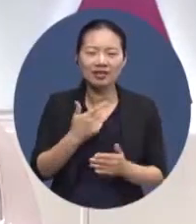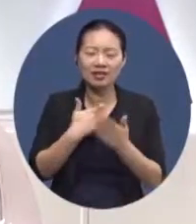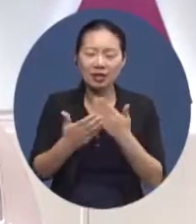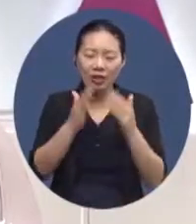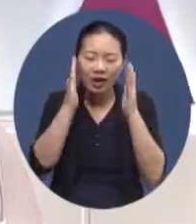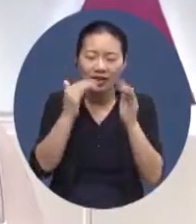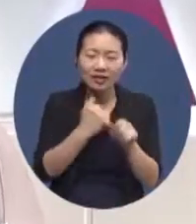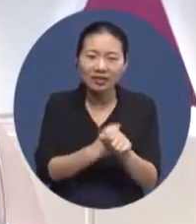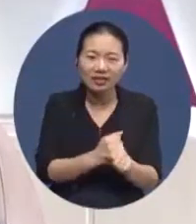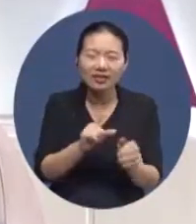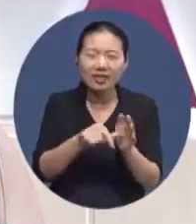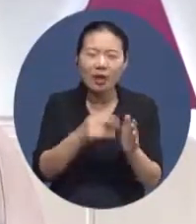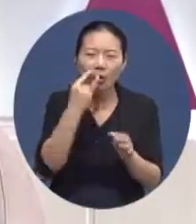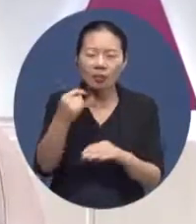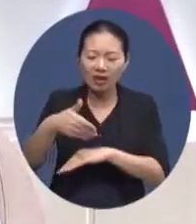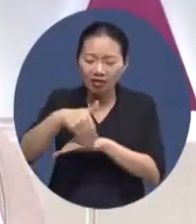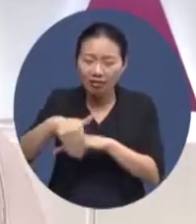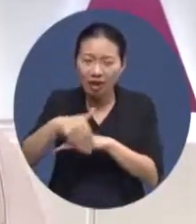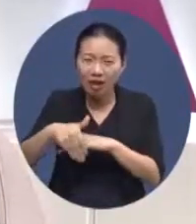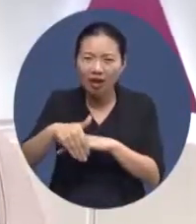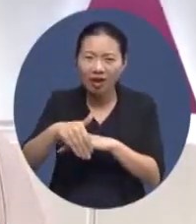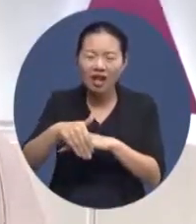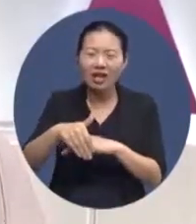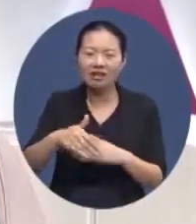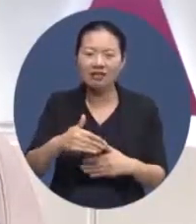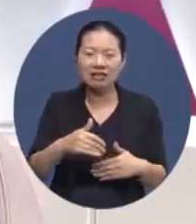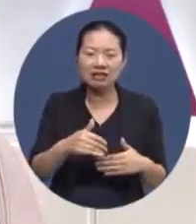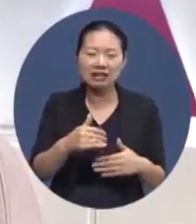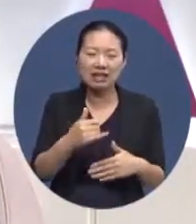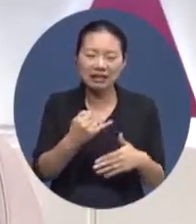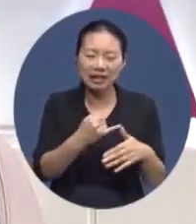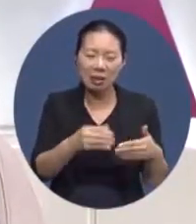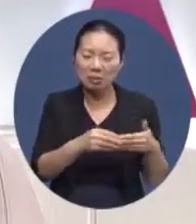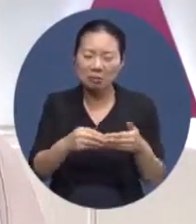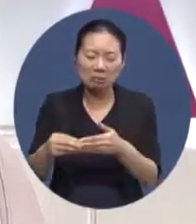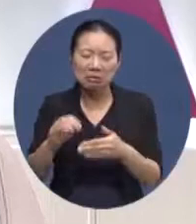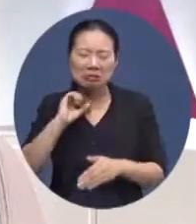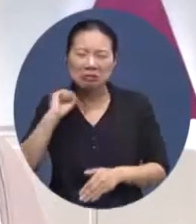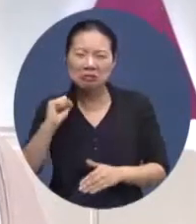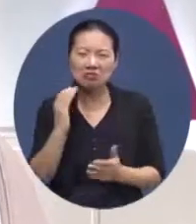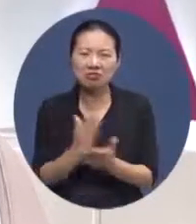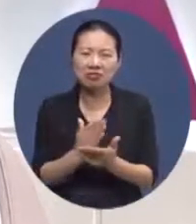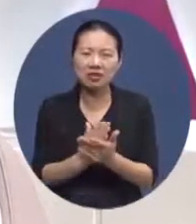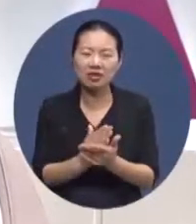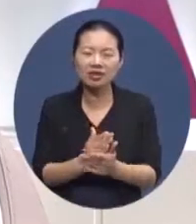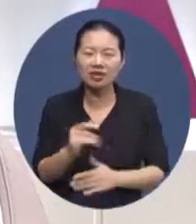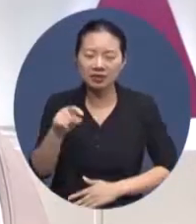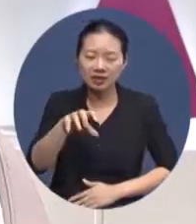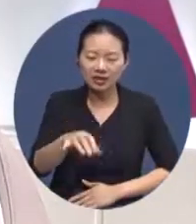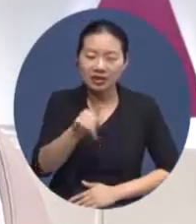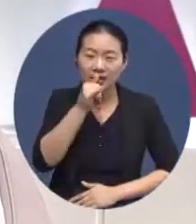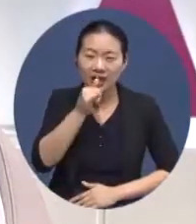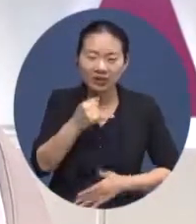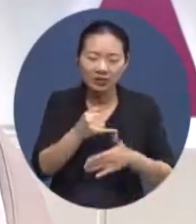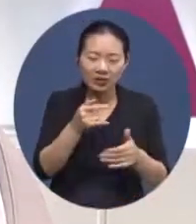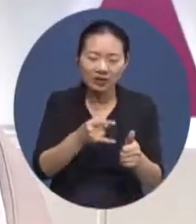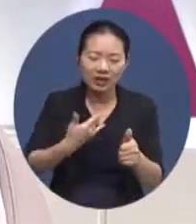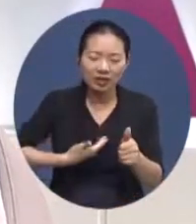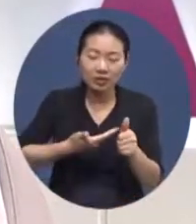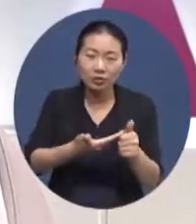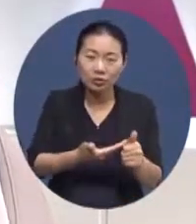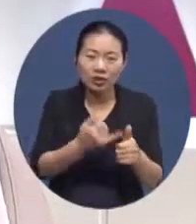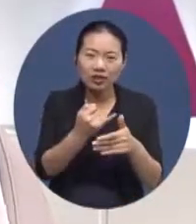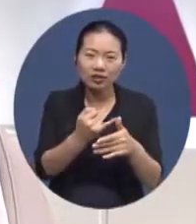시키실 때 그냥 엄마가 계획해서 주르르 아이를 끌고 가시지 말고 어떤 장소가 있다고 지윤이한테